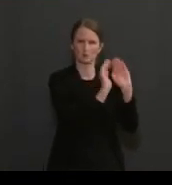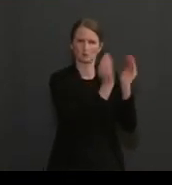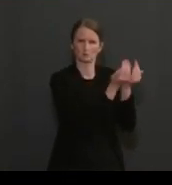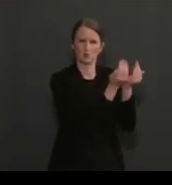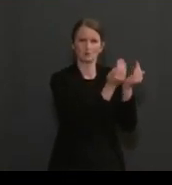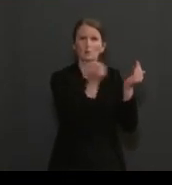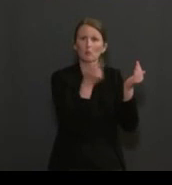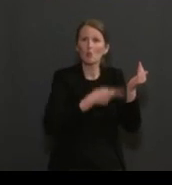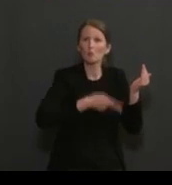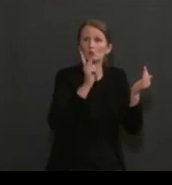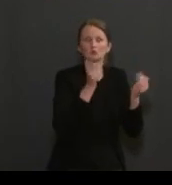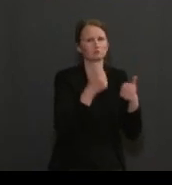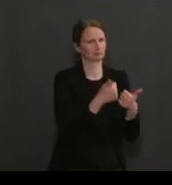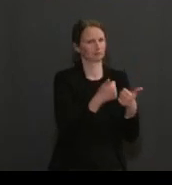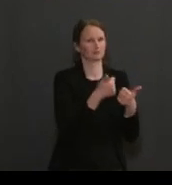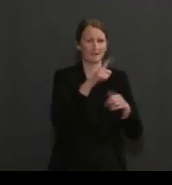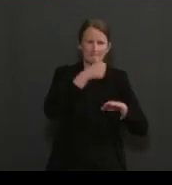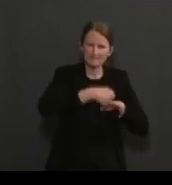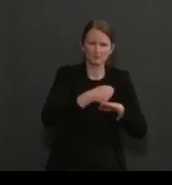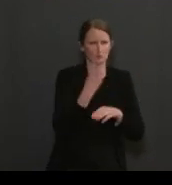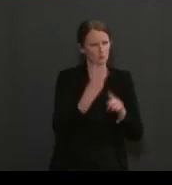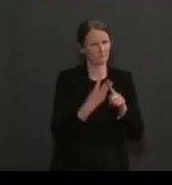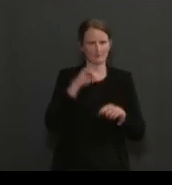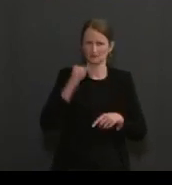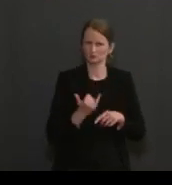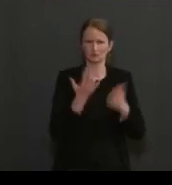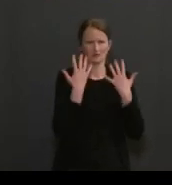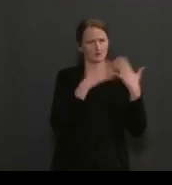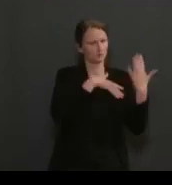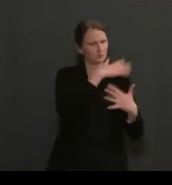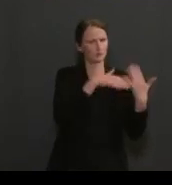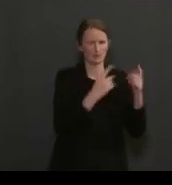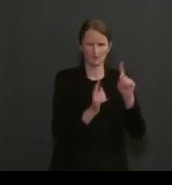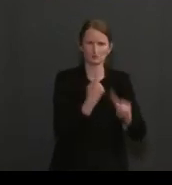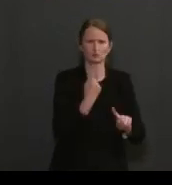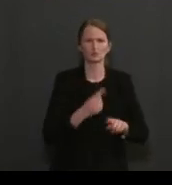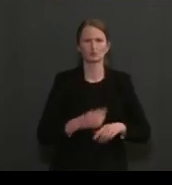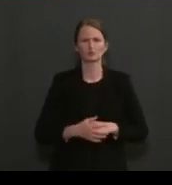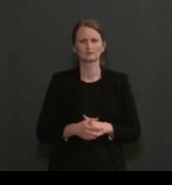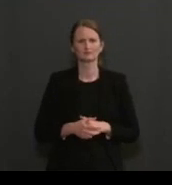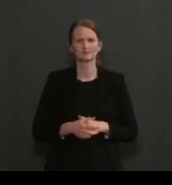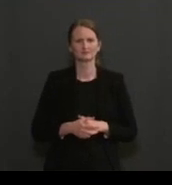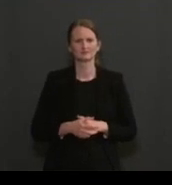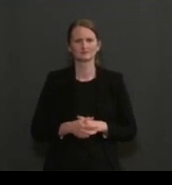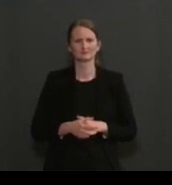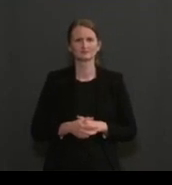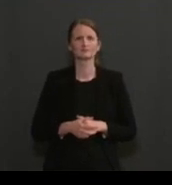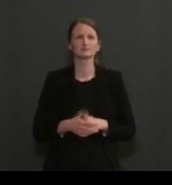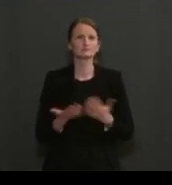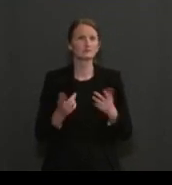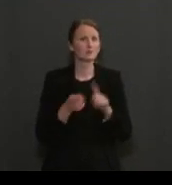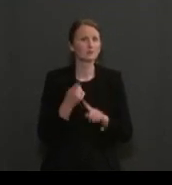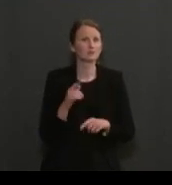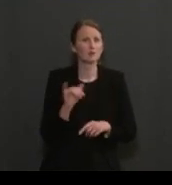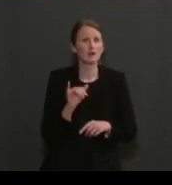ait une circulation d'air qui soit suffisante. Le principe est bien sûr que cet air soit rejeté vers